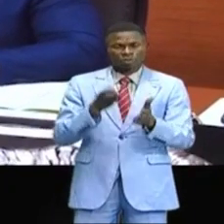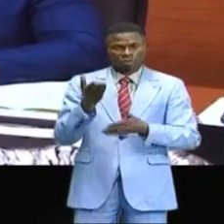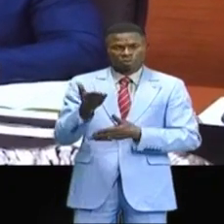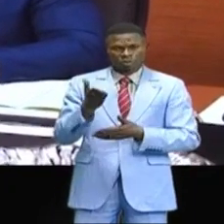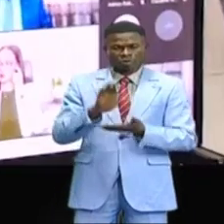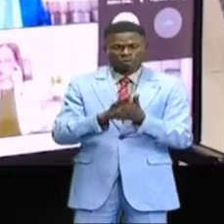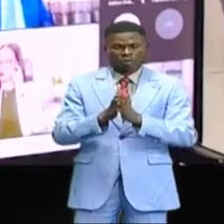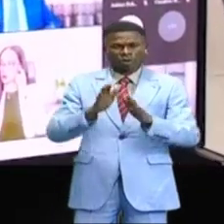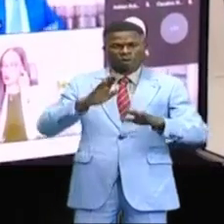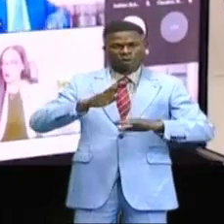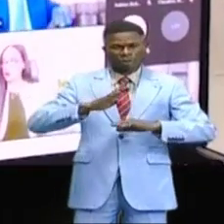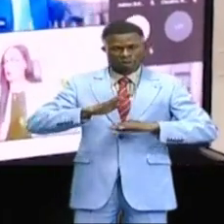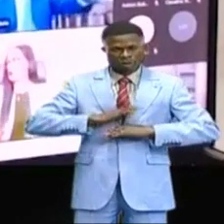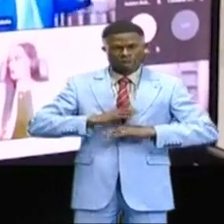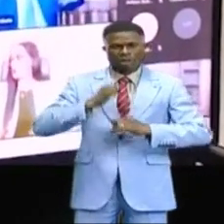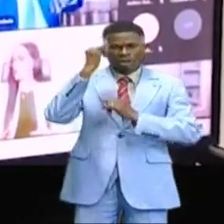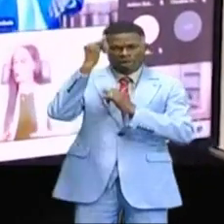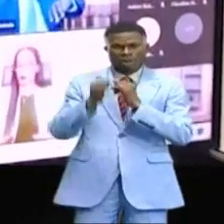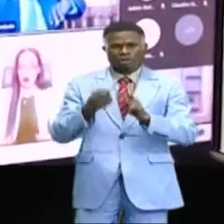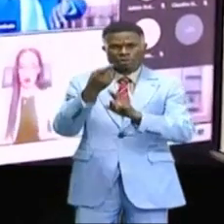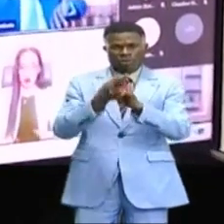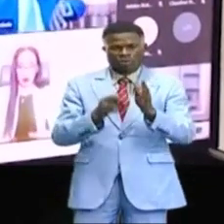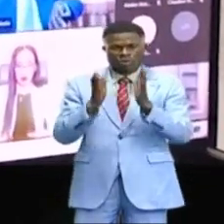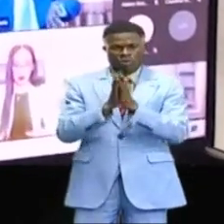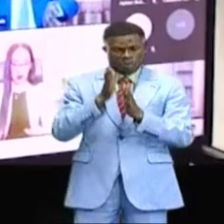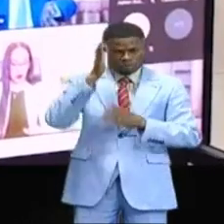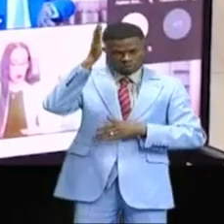soit satisfaite à la fin du mois d'octobre prochain.